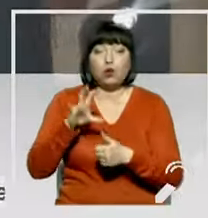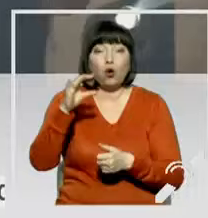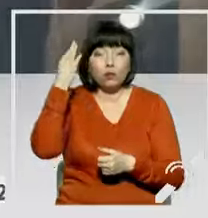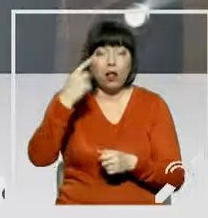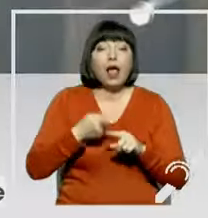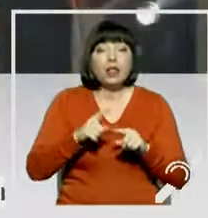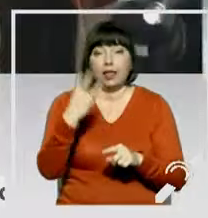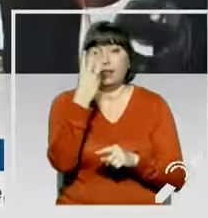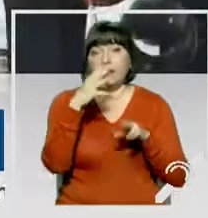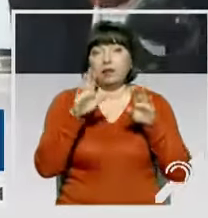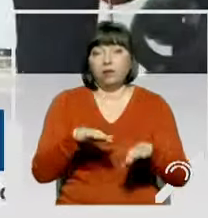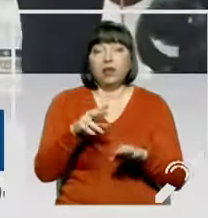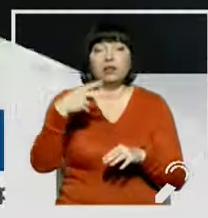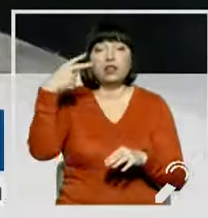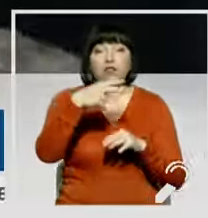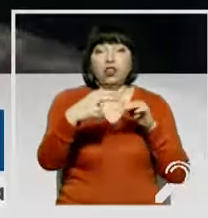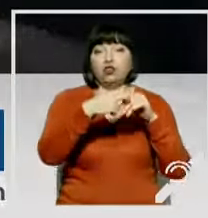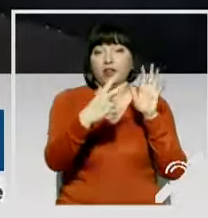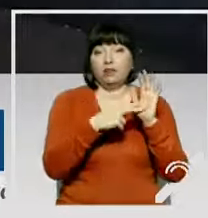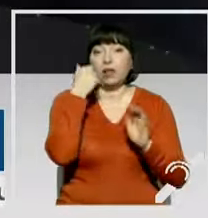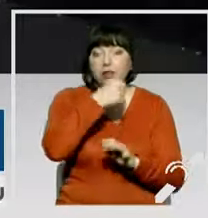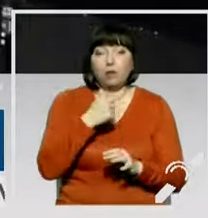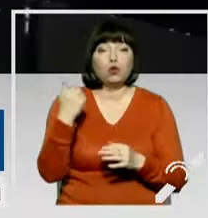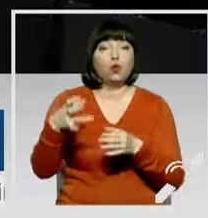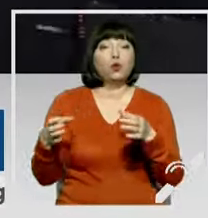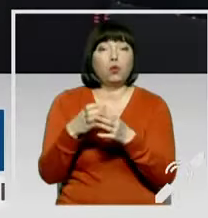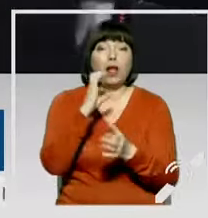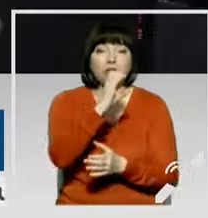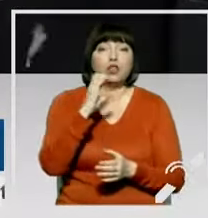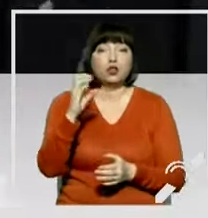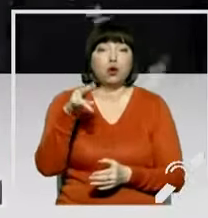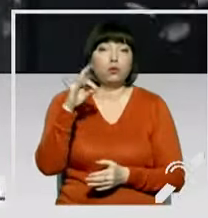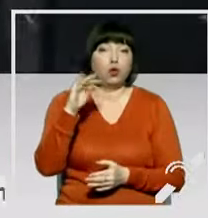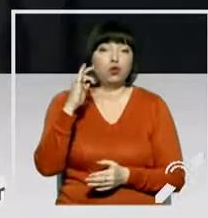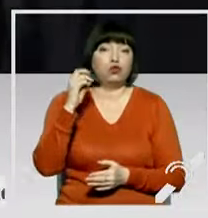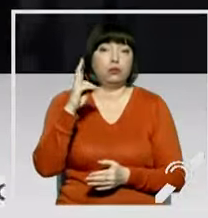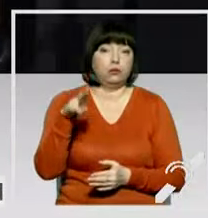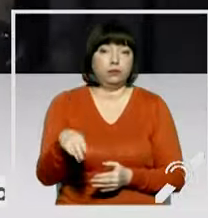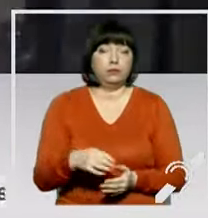locul al treilea în anul 2017 de către trupa Sunstroke Project.